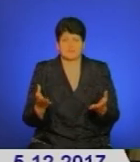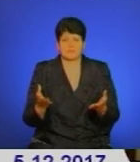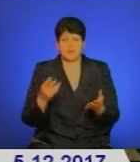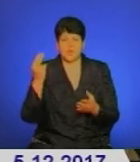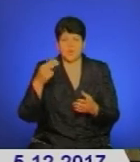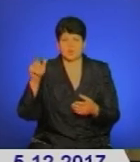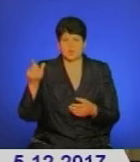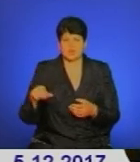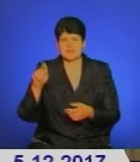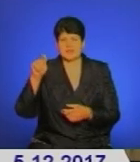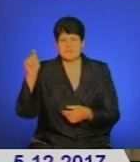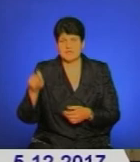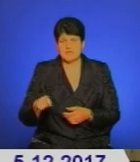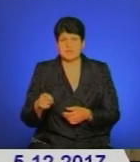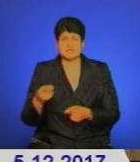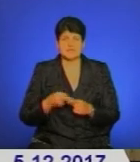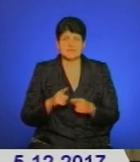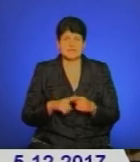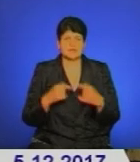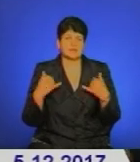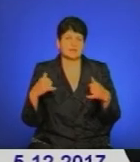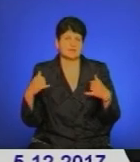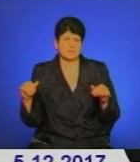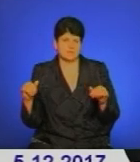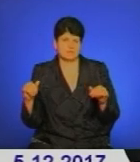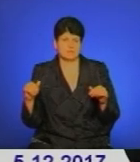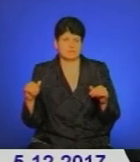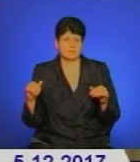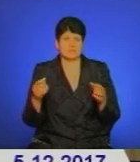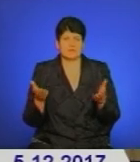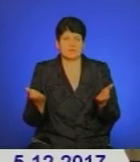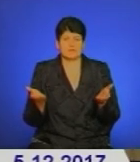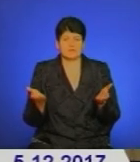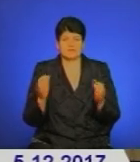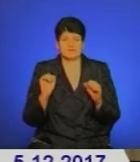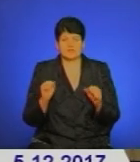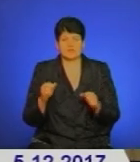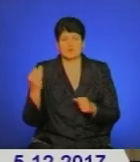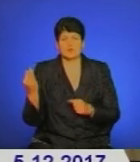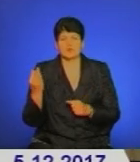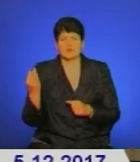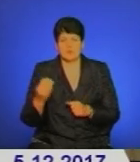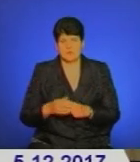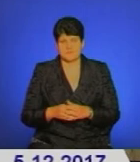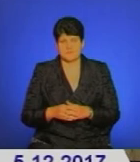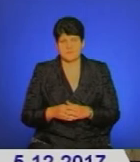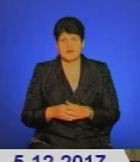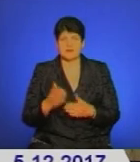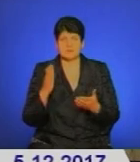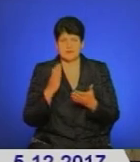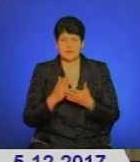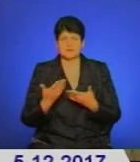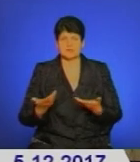Художник на війні – це так дивна десь, можливо, історія, але є за